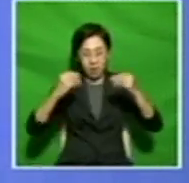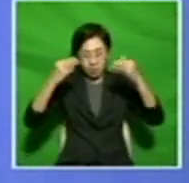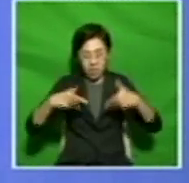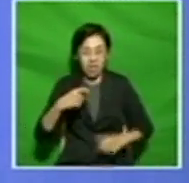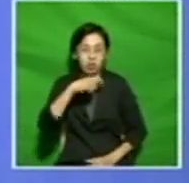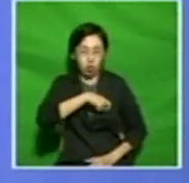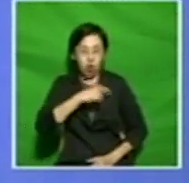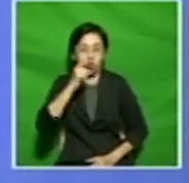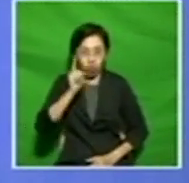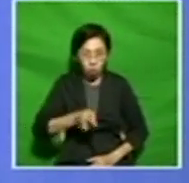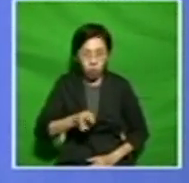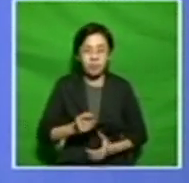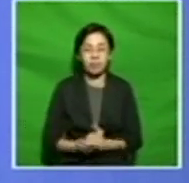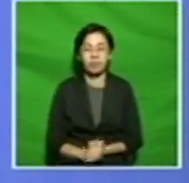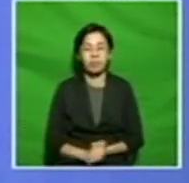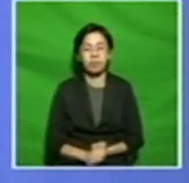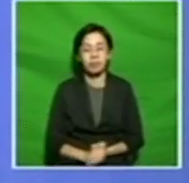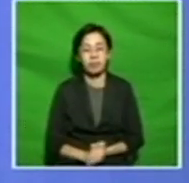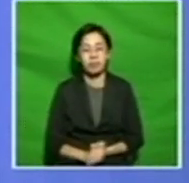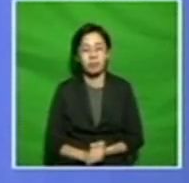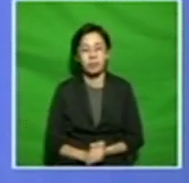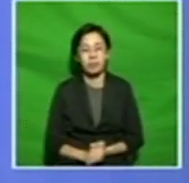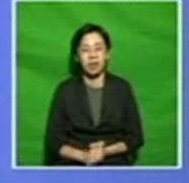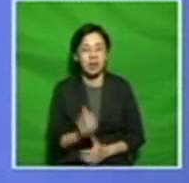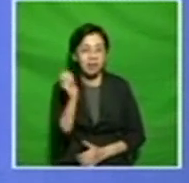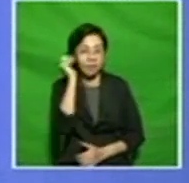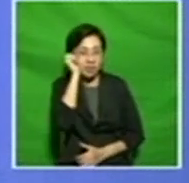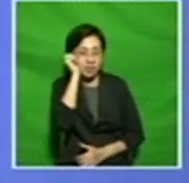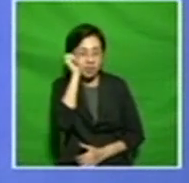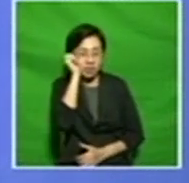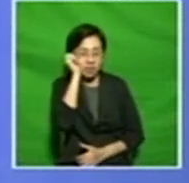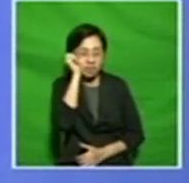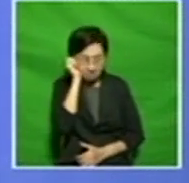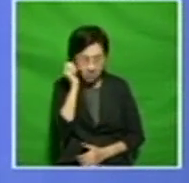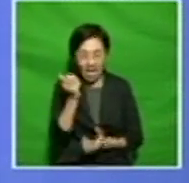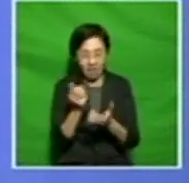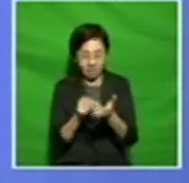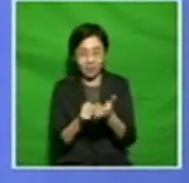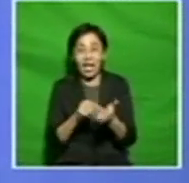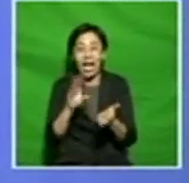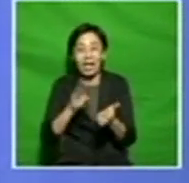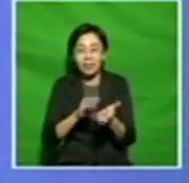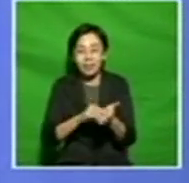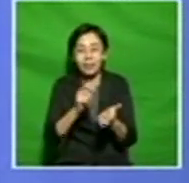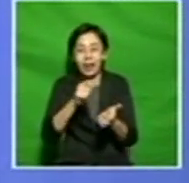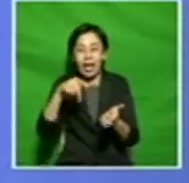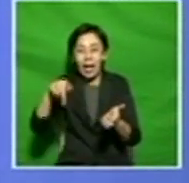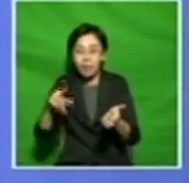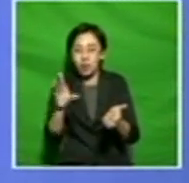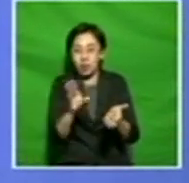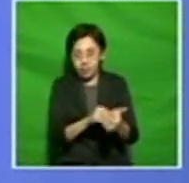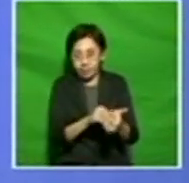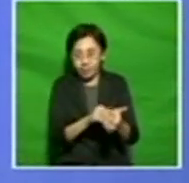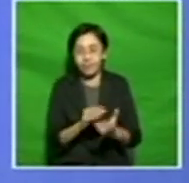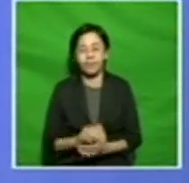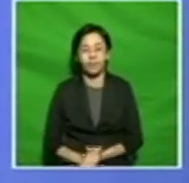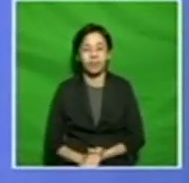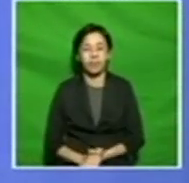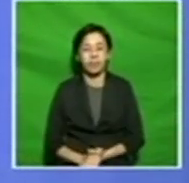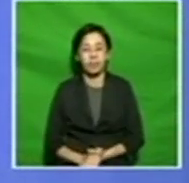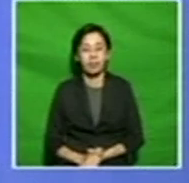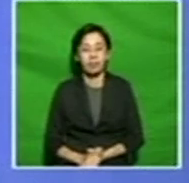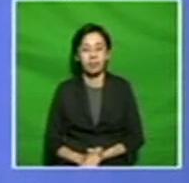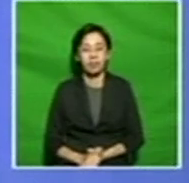ชาชนท่านต้องมีโทรศัพท์มือถือเพื่อเตรียมที่จะติดแอปพลิเคชันท่านต้องเตรียมที่จะเผชิ